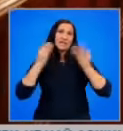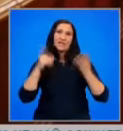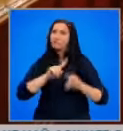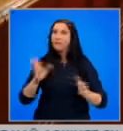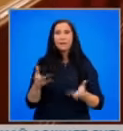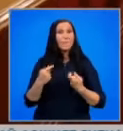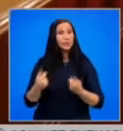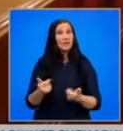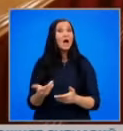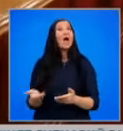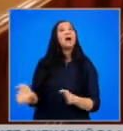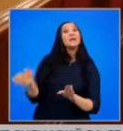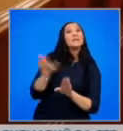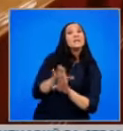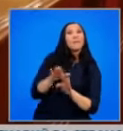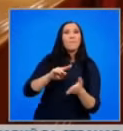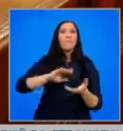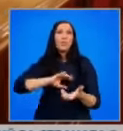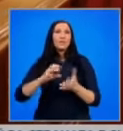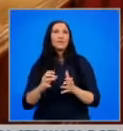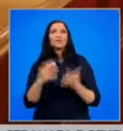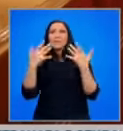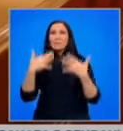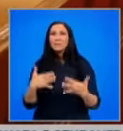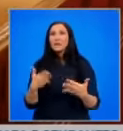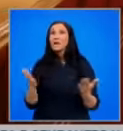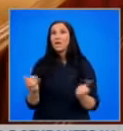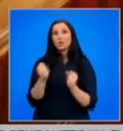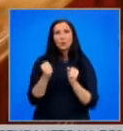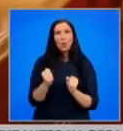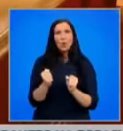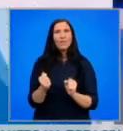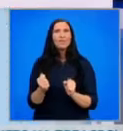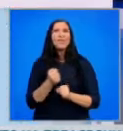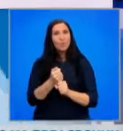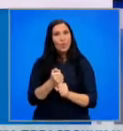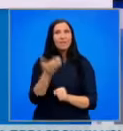Зад политическата математика стоят депутатите и техните решения.